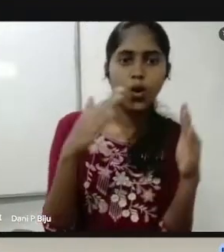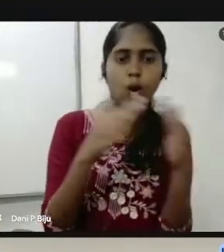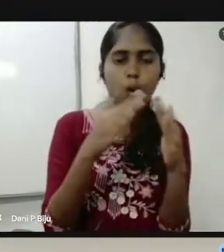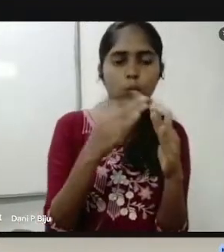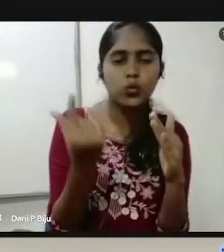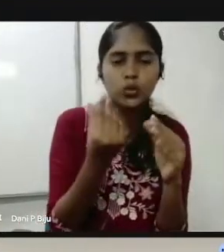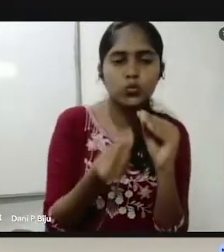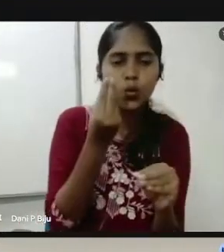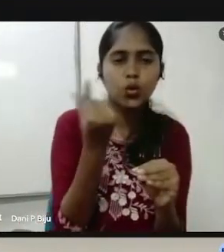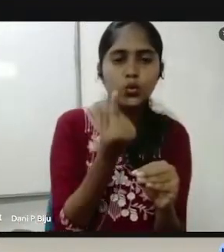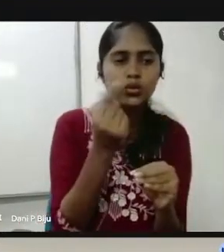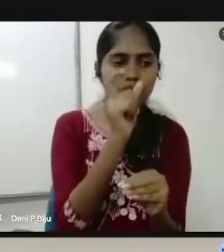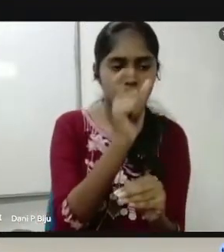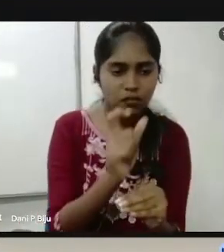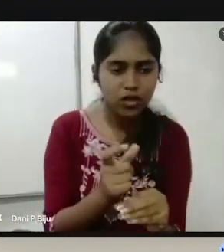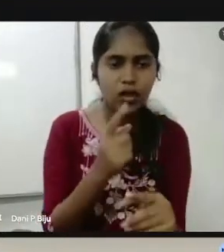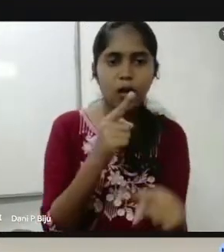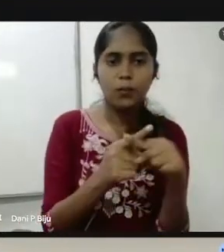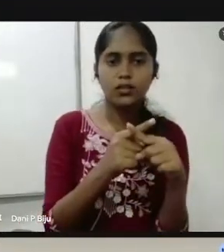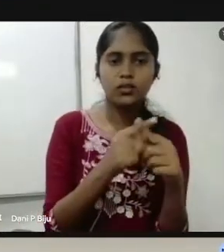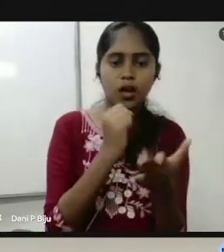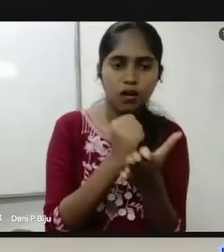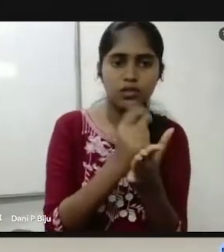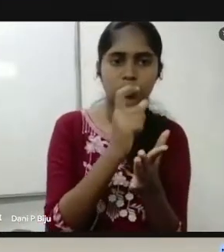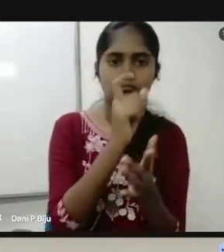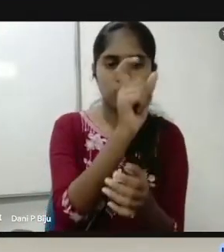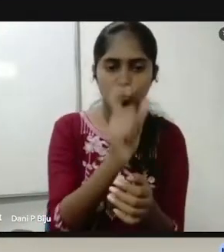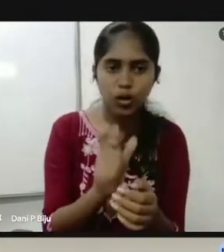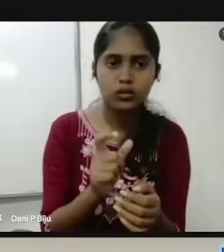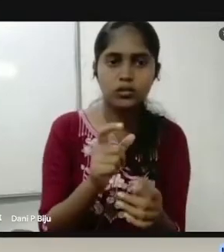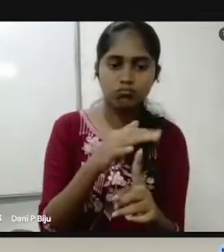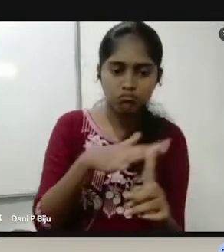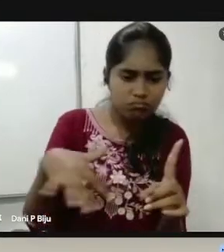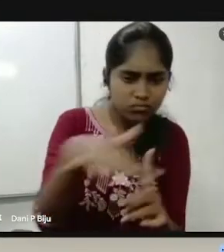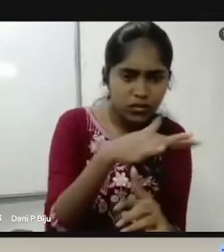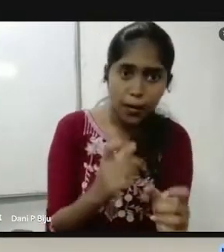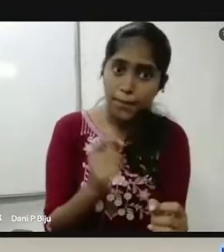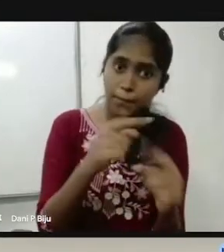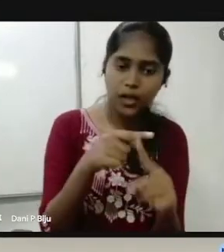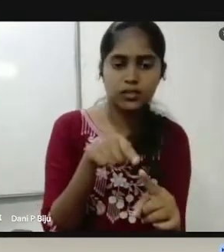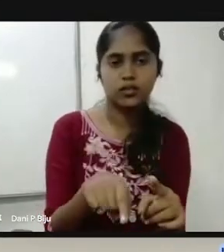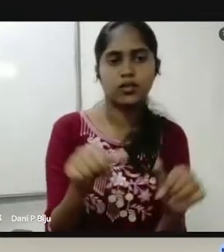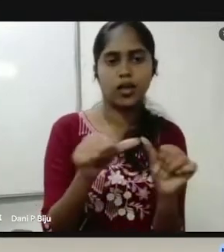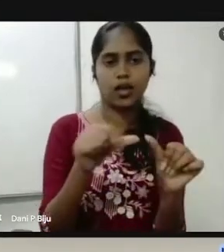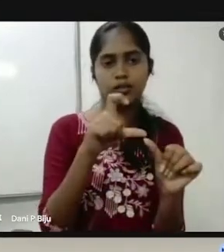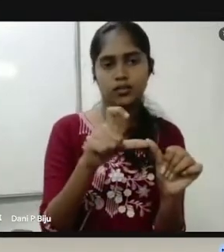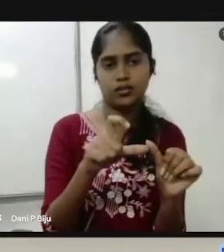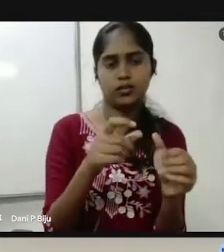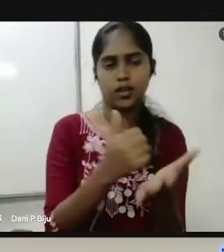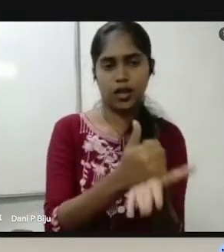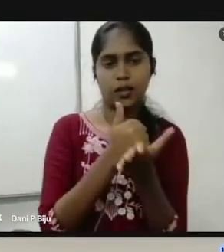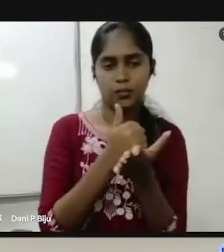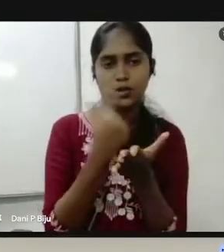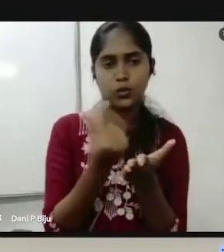കൂടുതൽ അങ്ങനെ അതൊക്കെ റിസർച്ച് ഫേസിലാണ്. ഇപ്പൊ നമുക്ക് അറ്റ് പ്രസന്റ് ന്യൂ ഡിവൈസസ് എന്ന് പറയാനായിട്ട് എനിക്ക്